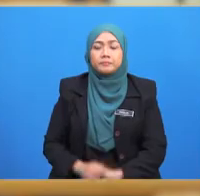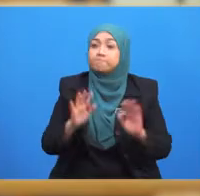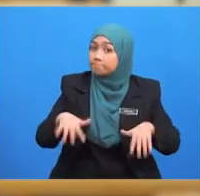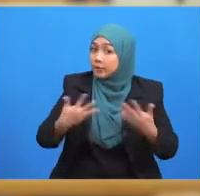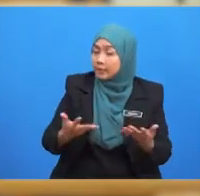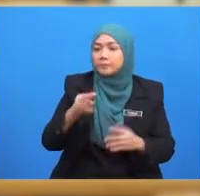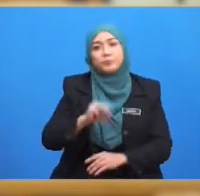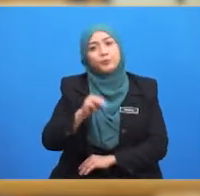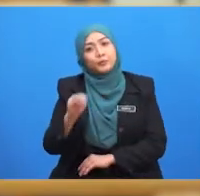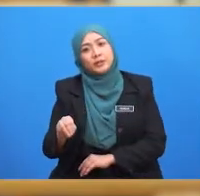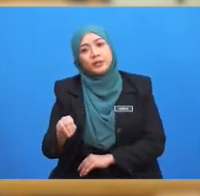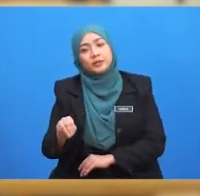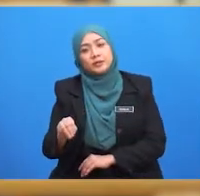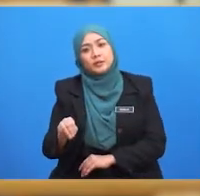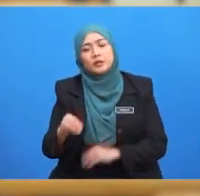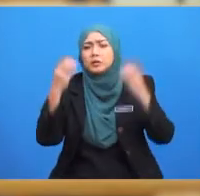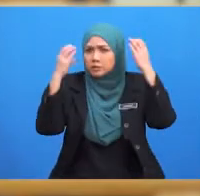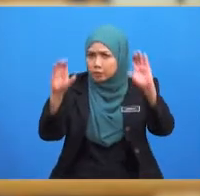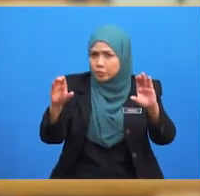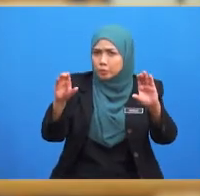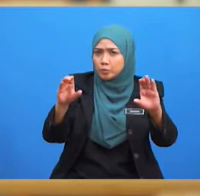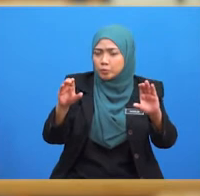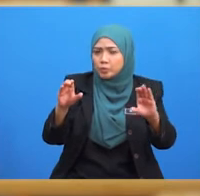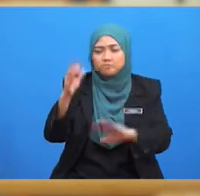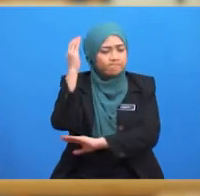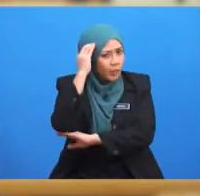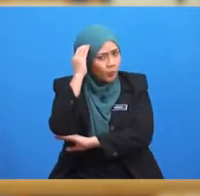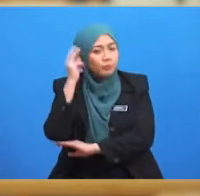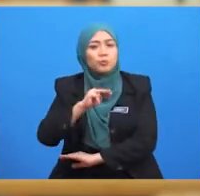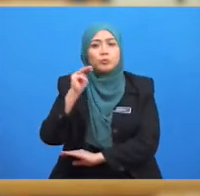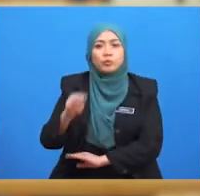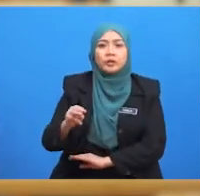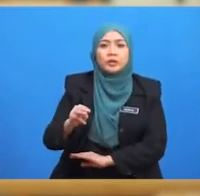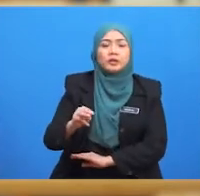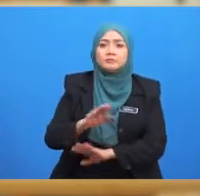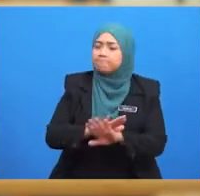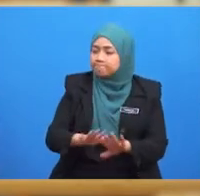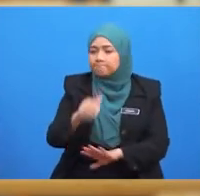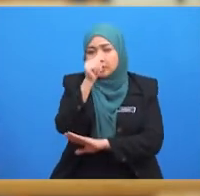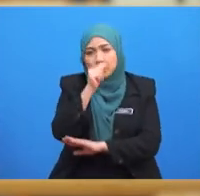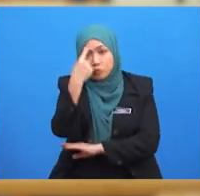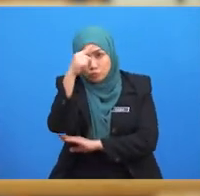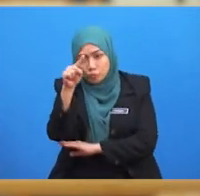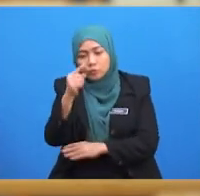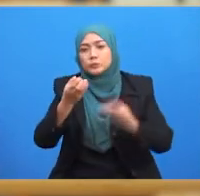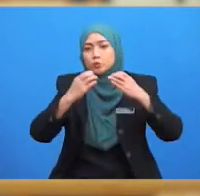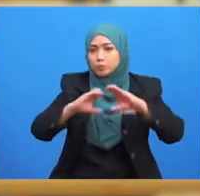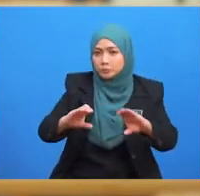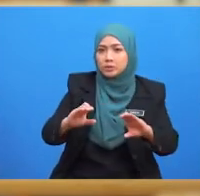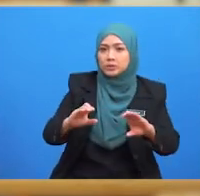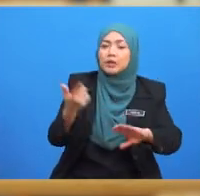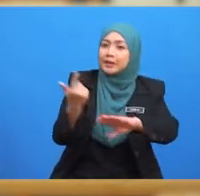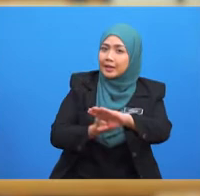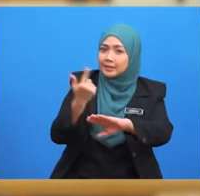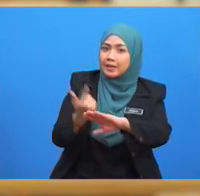bagaimana murid-murid Cikgu pasti anda sudah tidak sabar untuk mencoba